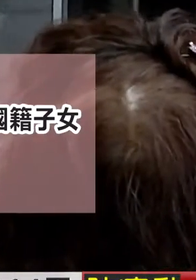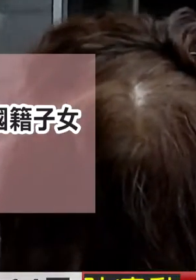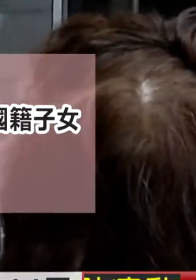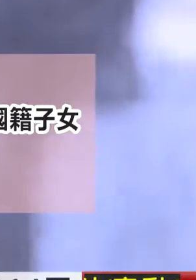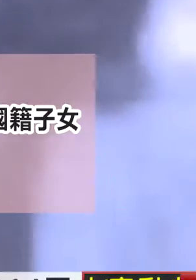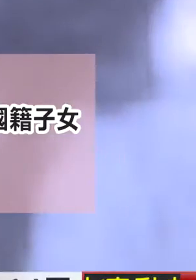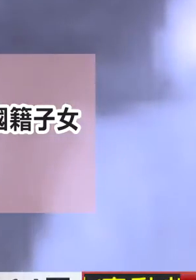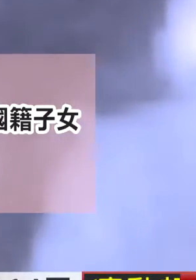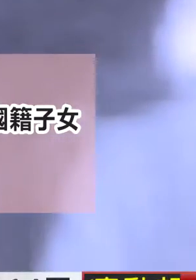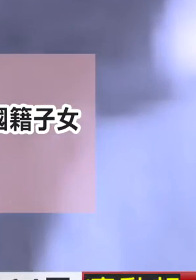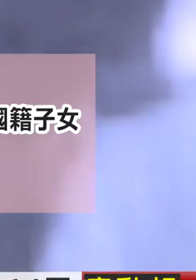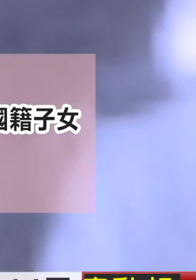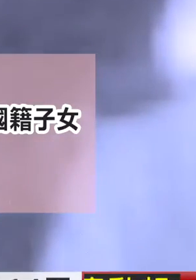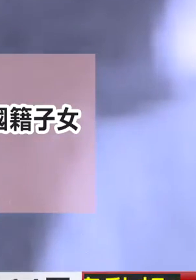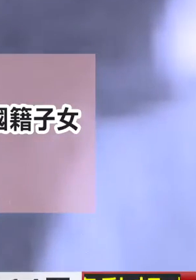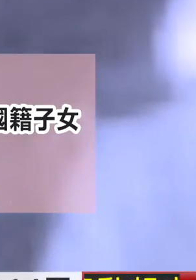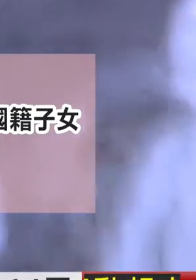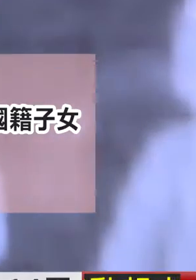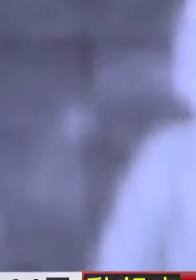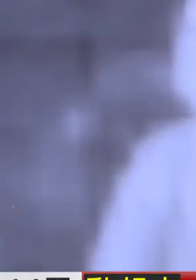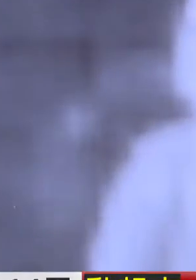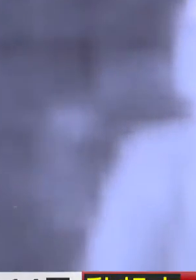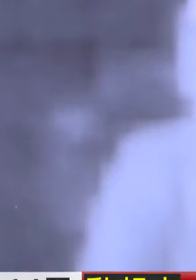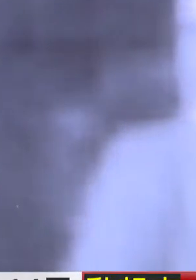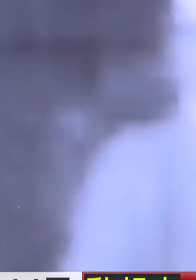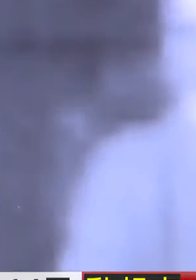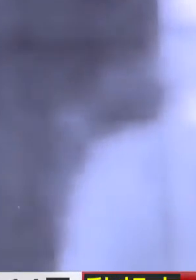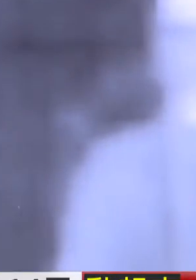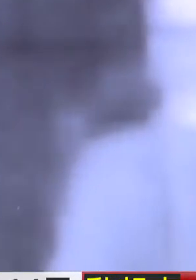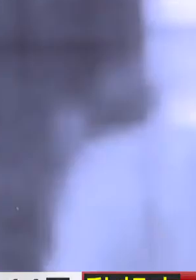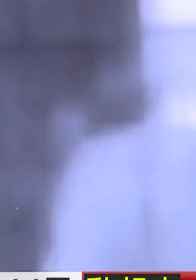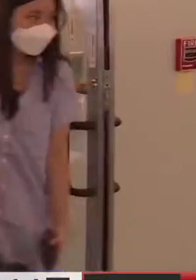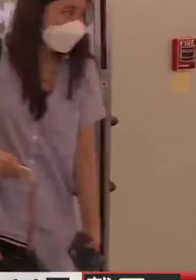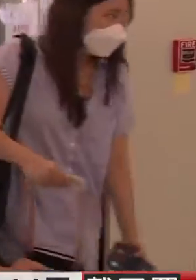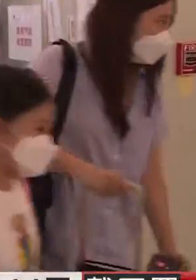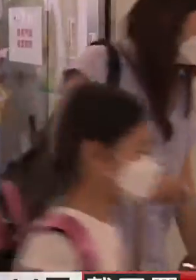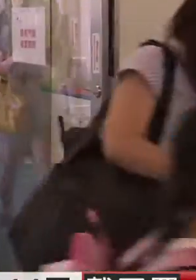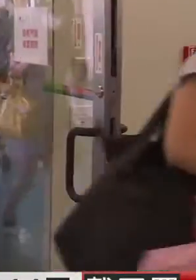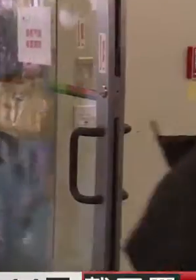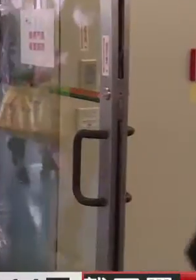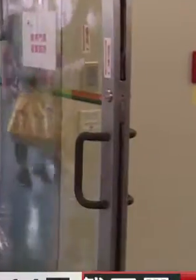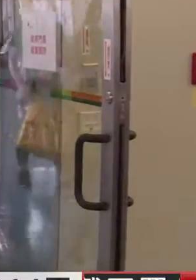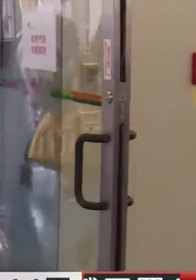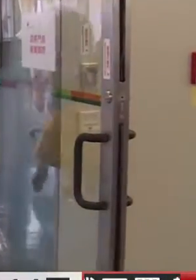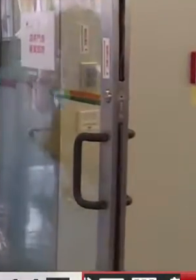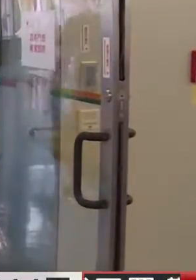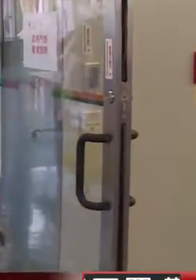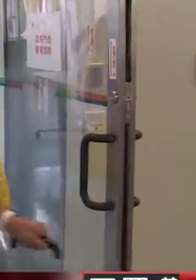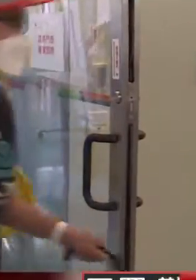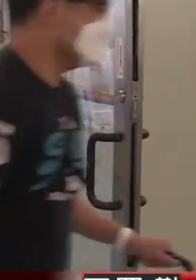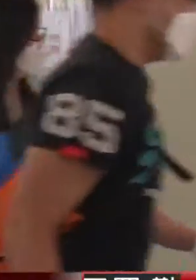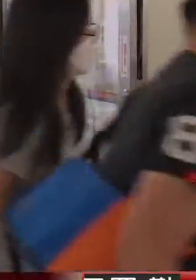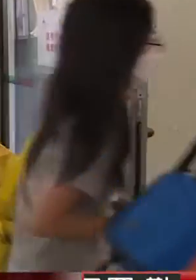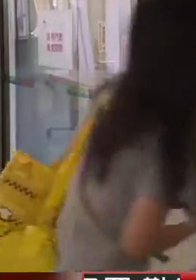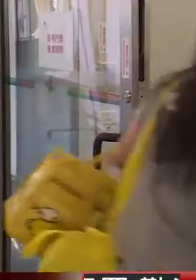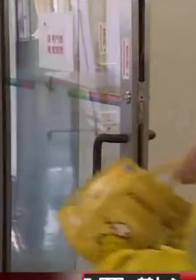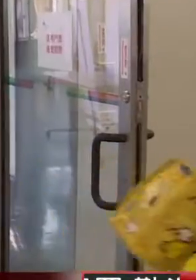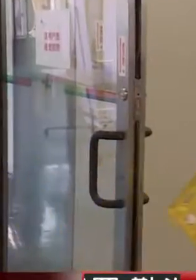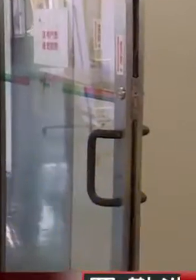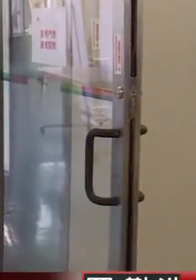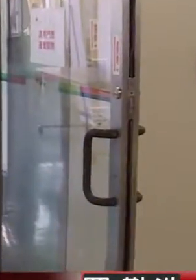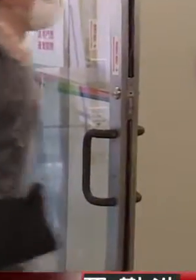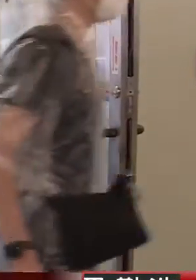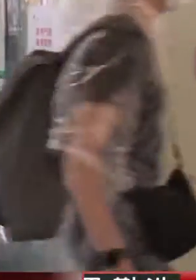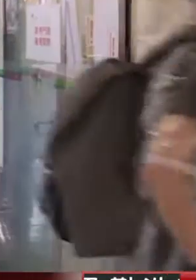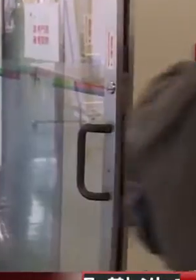境后也要完成14天居家检疫。执行细节会由移民署跟相关单位处理。 那后续。由内政